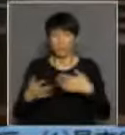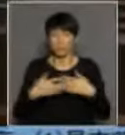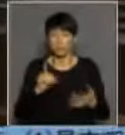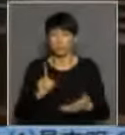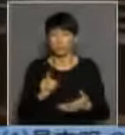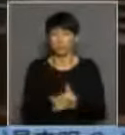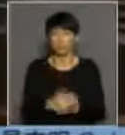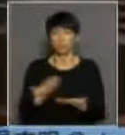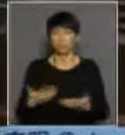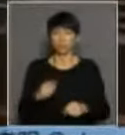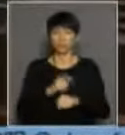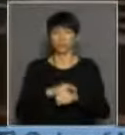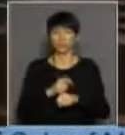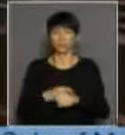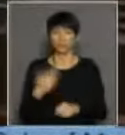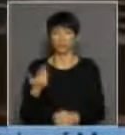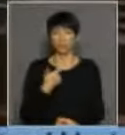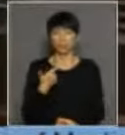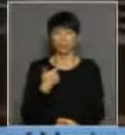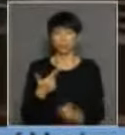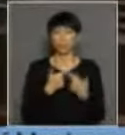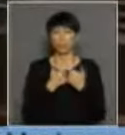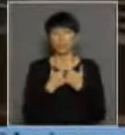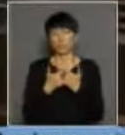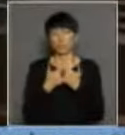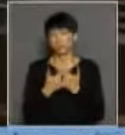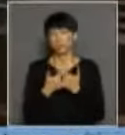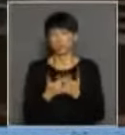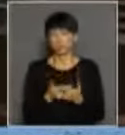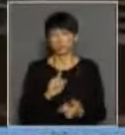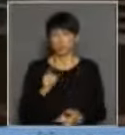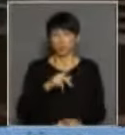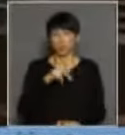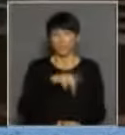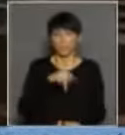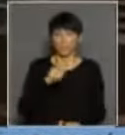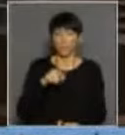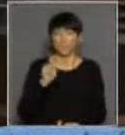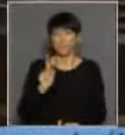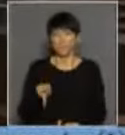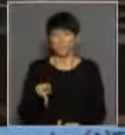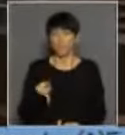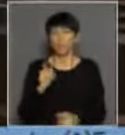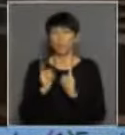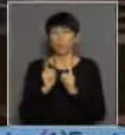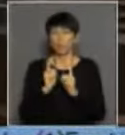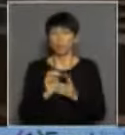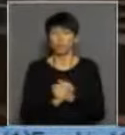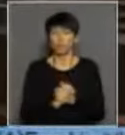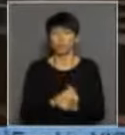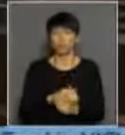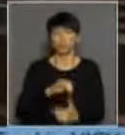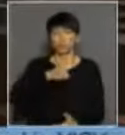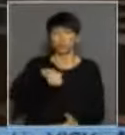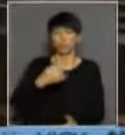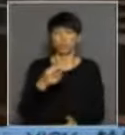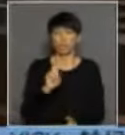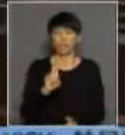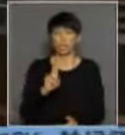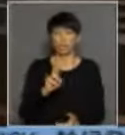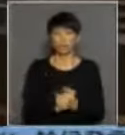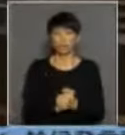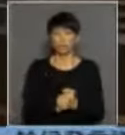日好多時間，咁琴日都係爭論嘅，究竟係用應該用 PMP 啊，定還是用所謂 JR 咧，即係司法複核